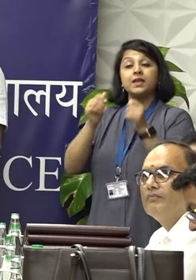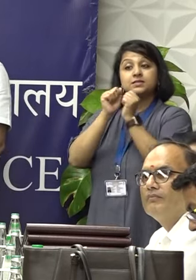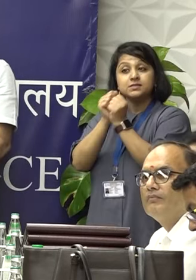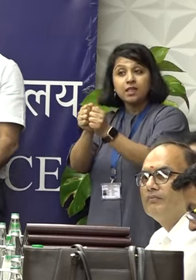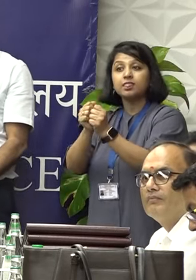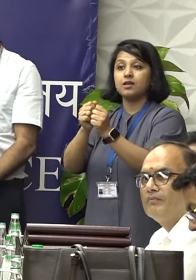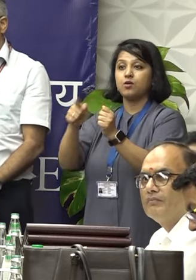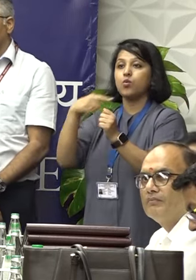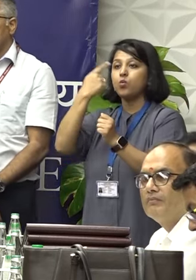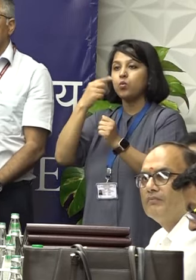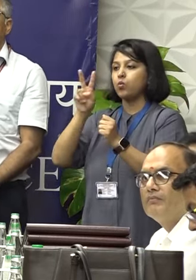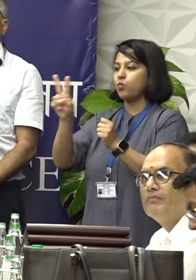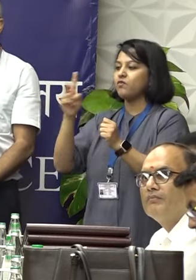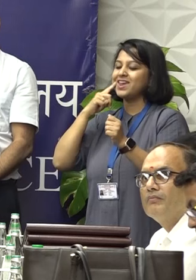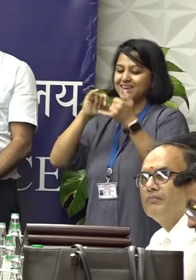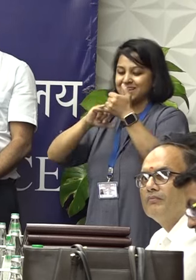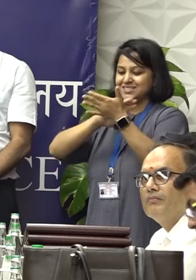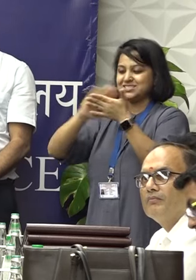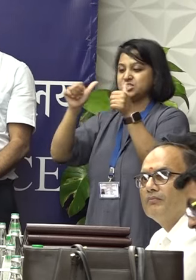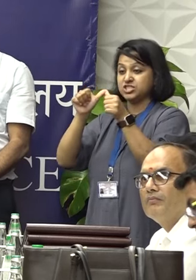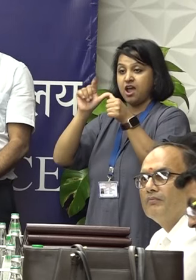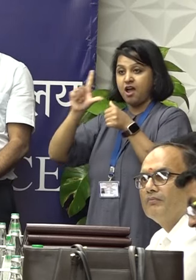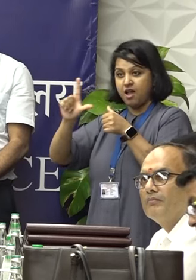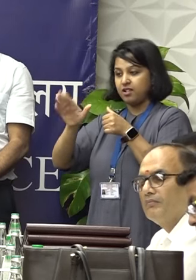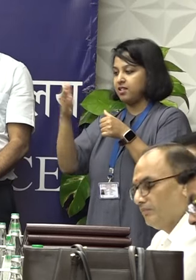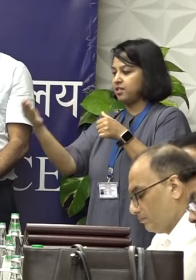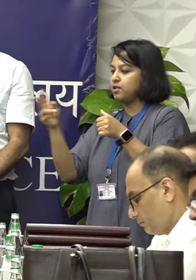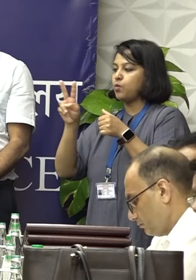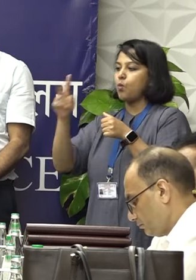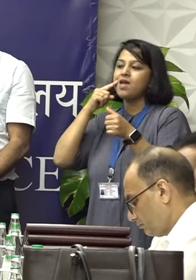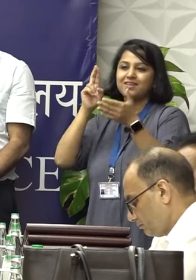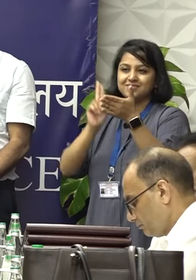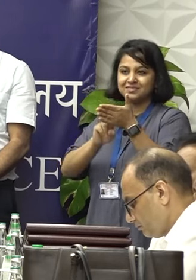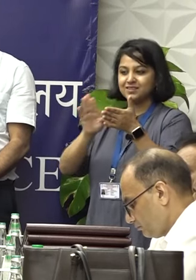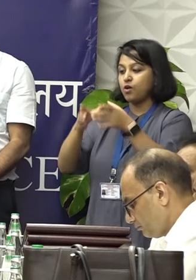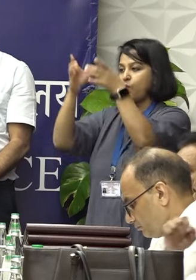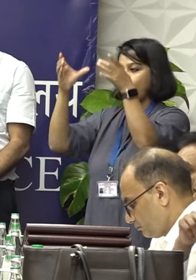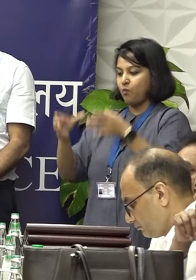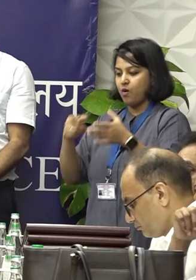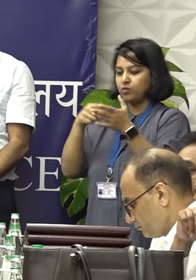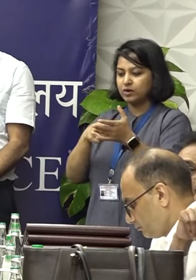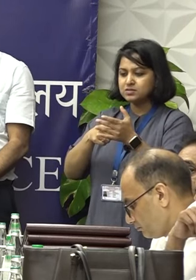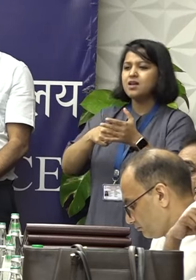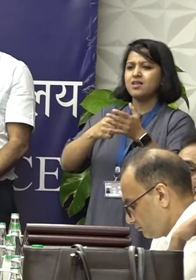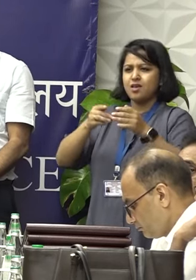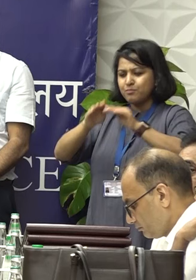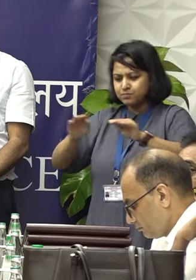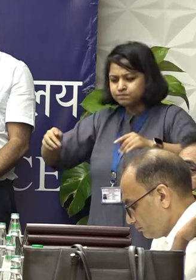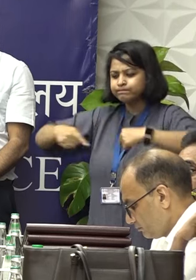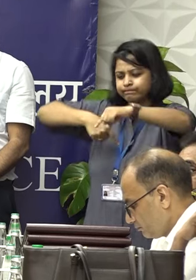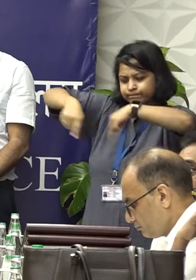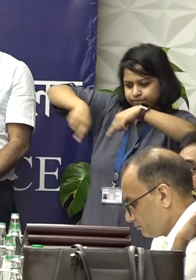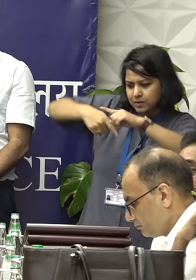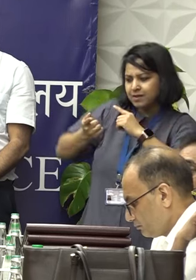साथ ही जुड़े हैं विशाल विन फाउंडेशन के प्रतिनिधि, मानव संसाधन छात्रवृत्ति यात्रा भत्ते की प्रतिपूर्ति और लाभार्थियों